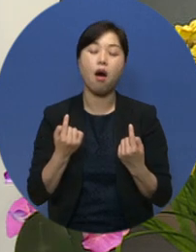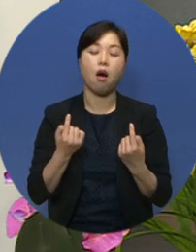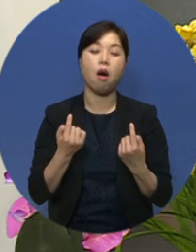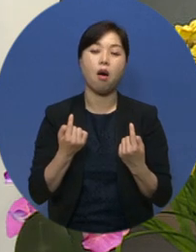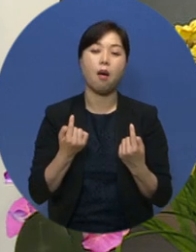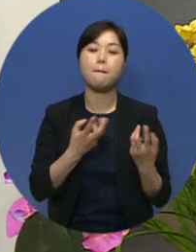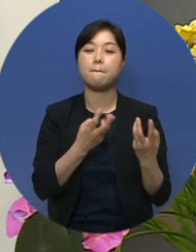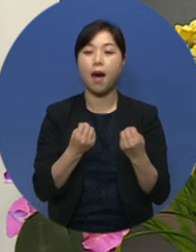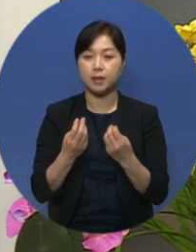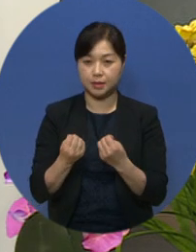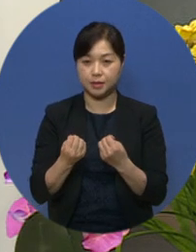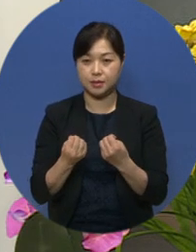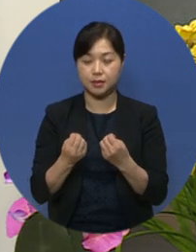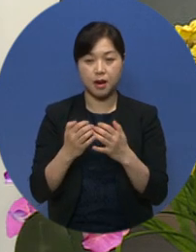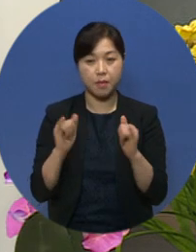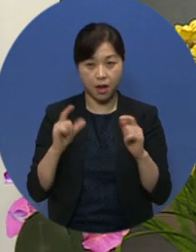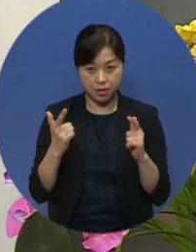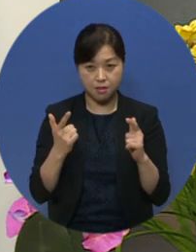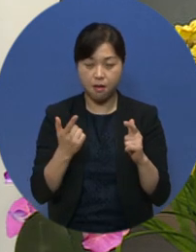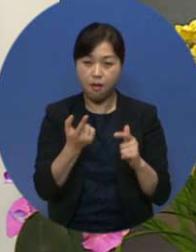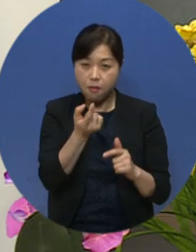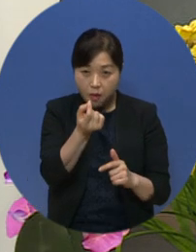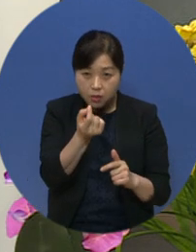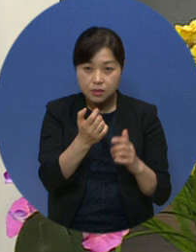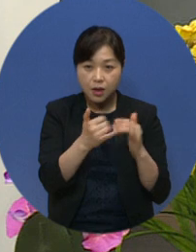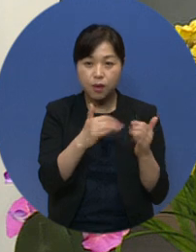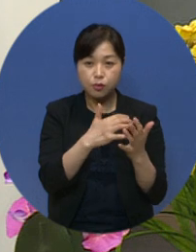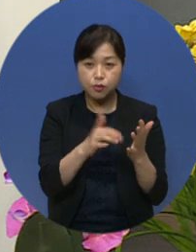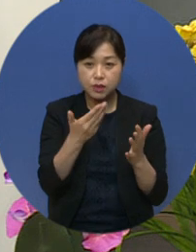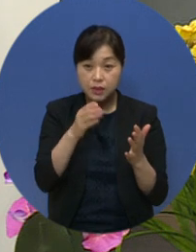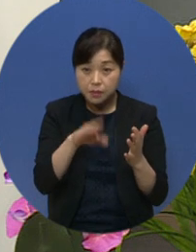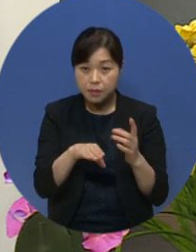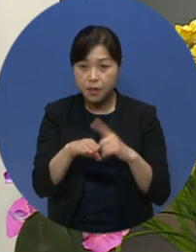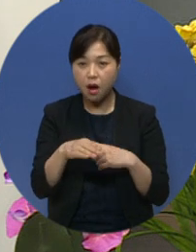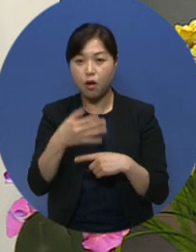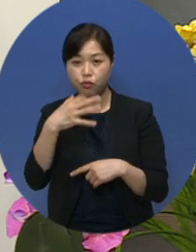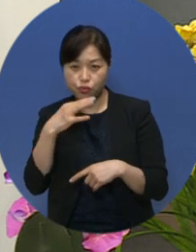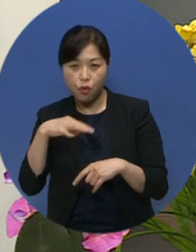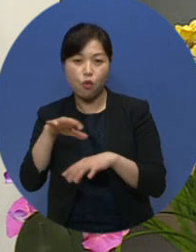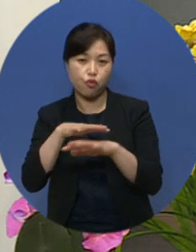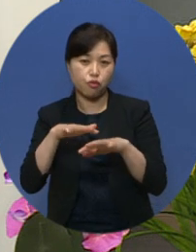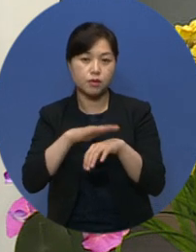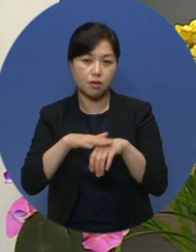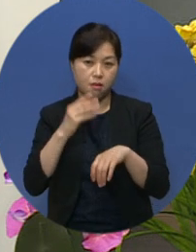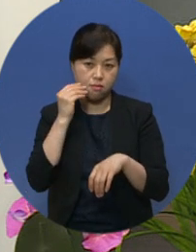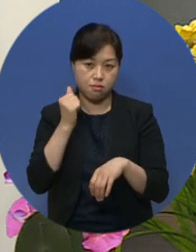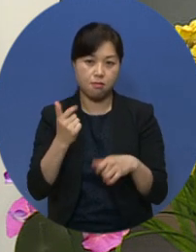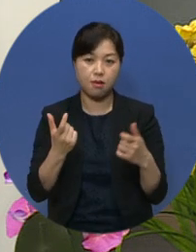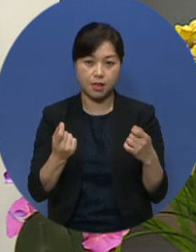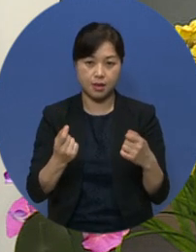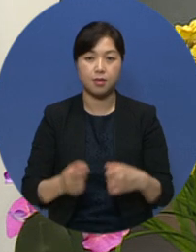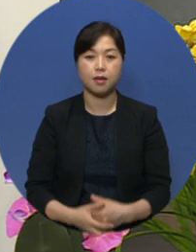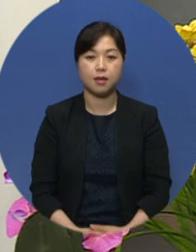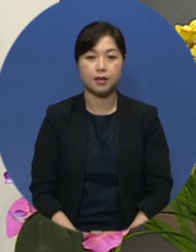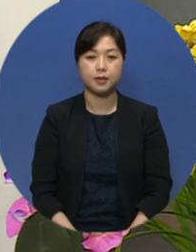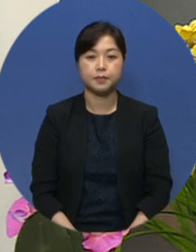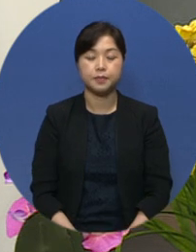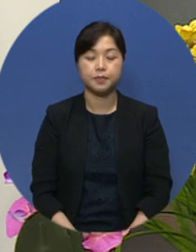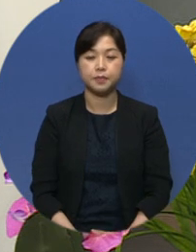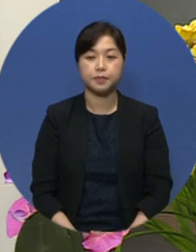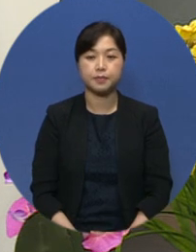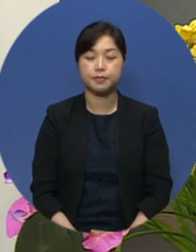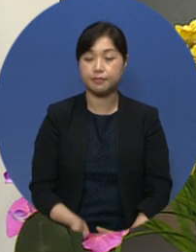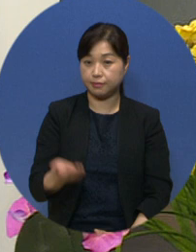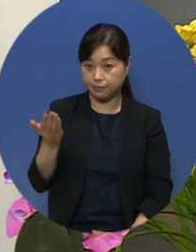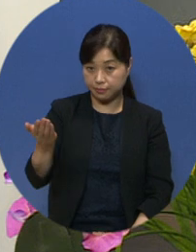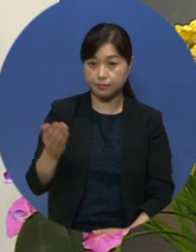효과적인 효율을 잘 창출해 나가는 거 같습니다 우리 조임 영어 회장께서 는